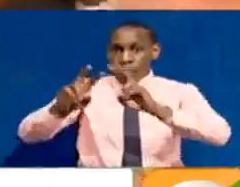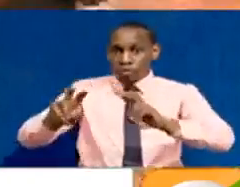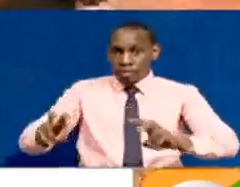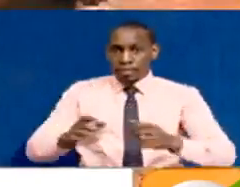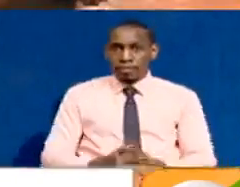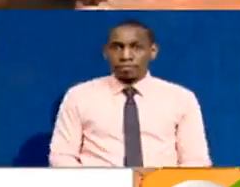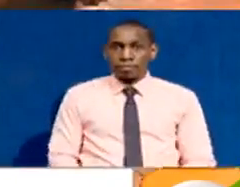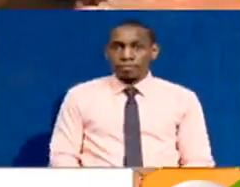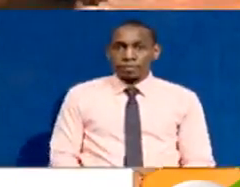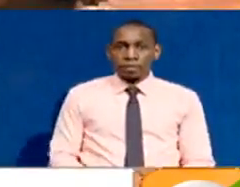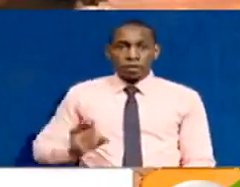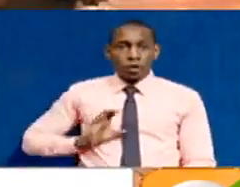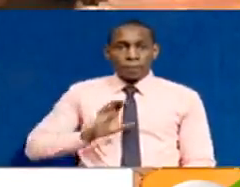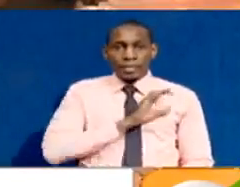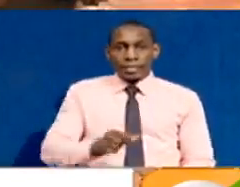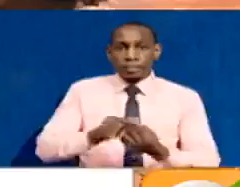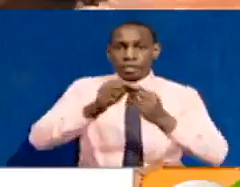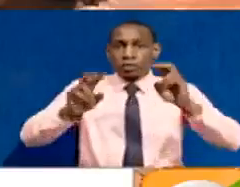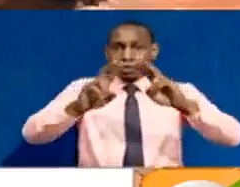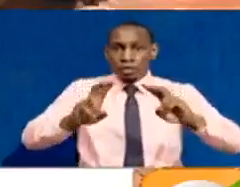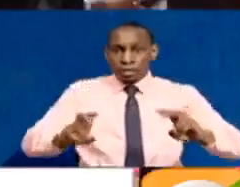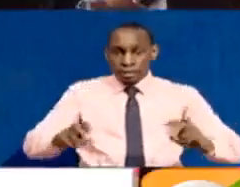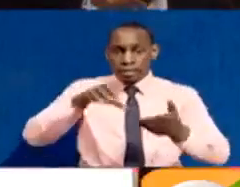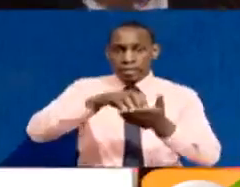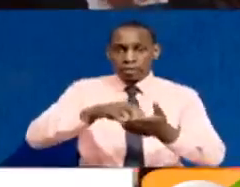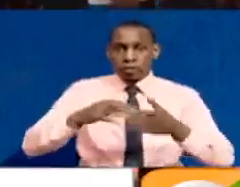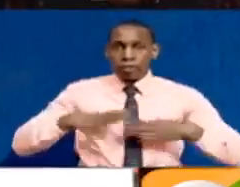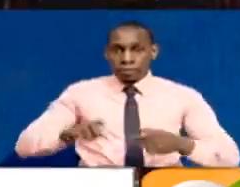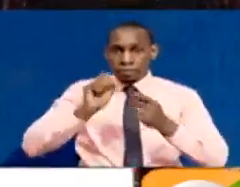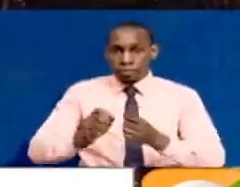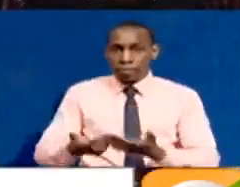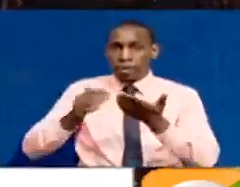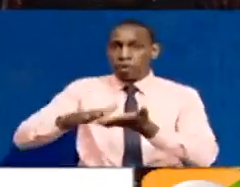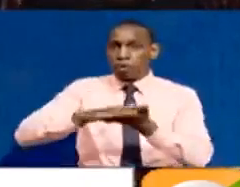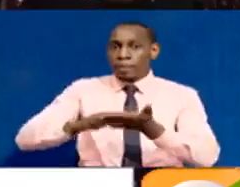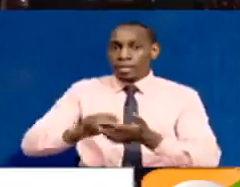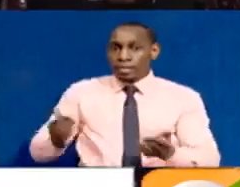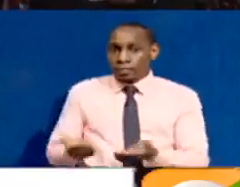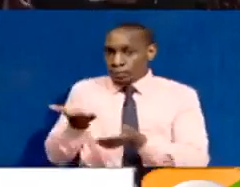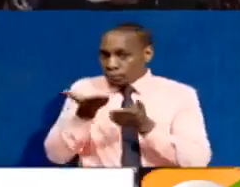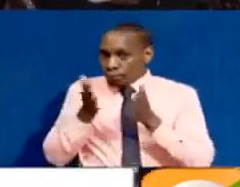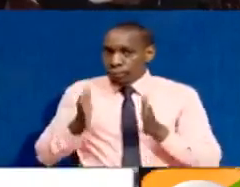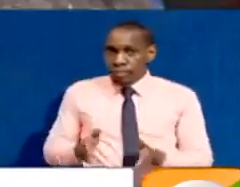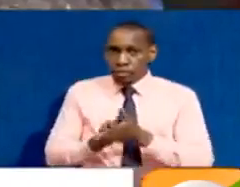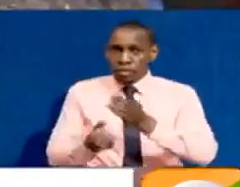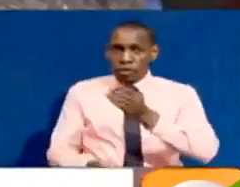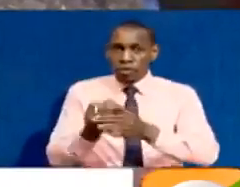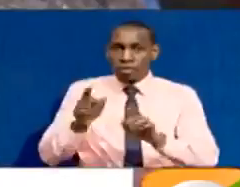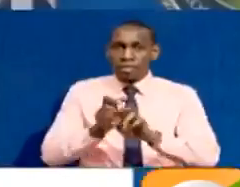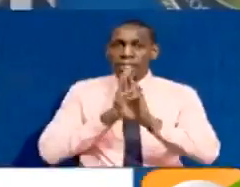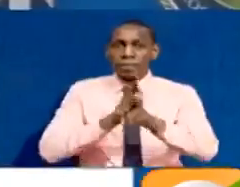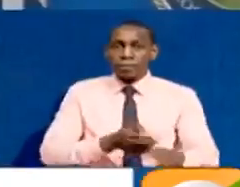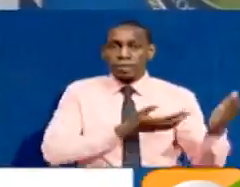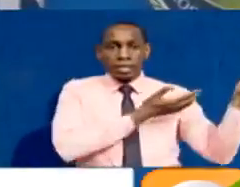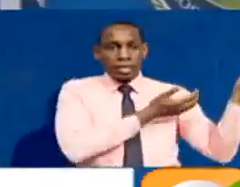tunatafuta. Kamati maalum ya kuchunguza visa vya watu kuteketezwa kwa madai ya ushirikina imebuniwa na ripoti